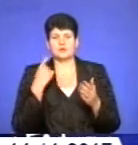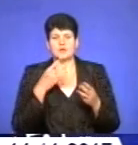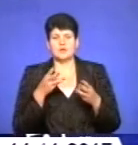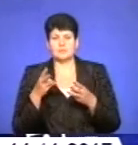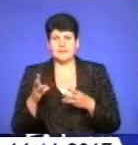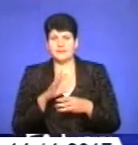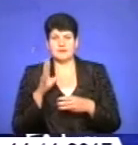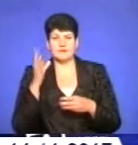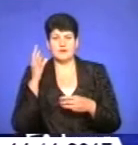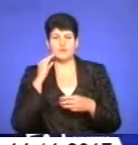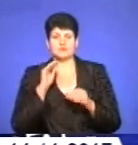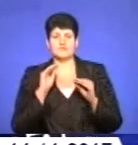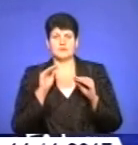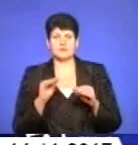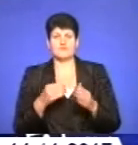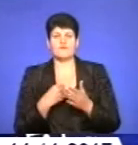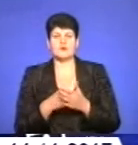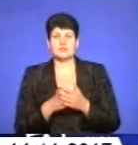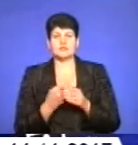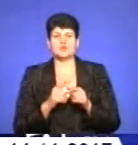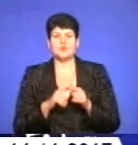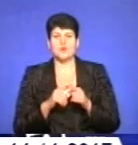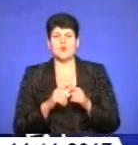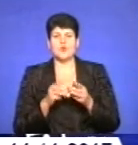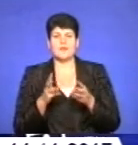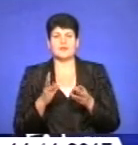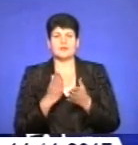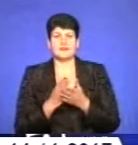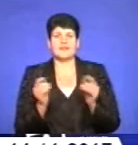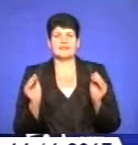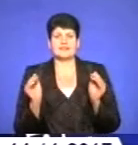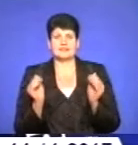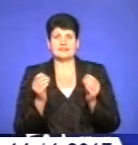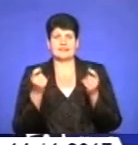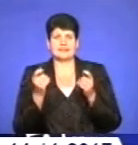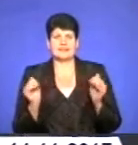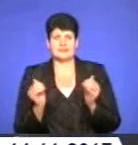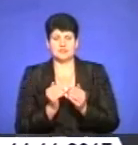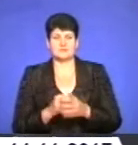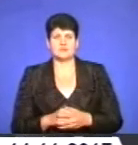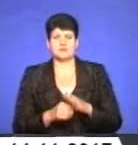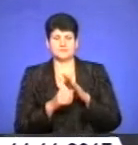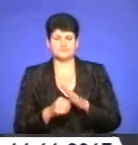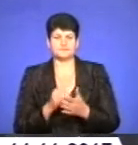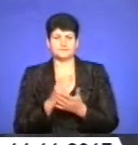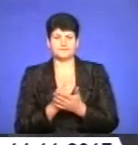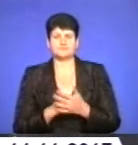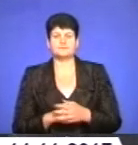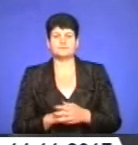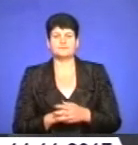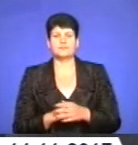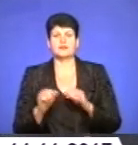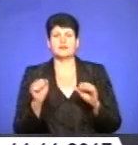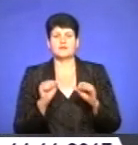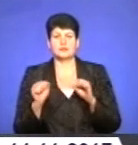не враховуючи встановлення, вартість такого опалення є набагато дешевшою. Тому, звичайно, дискримінація є. Керівник обласної спілки Ради